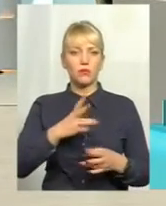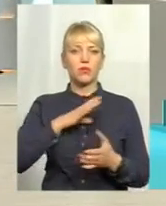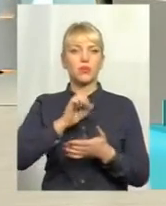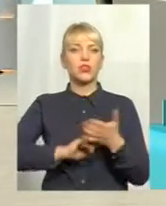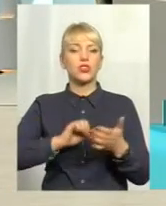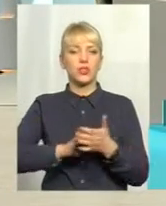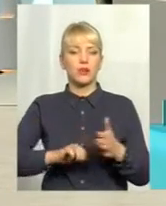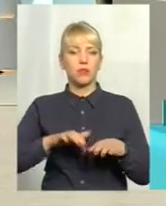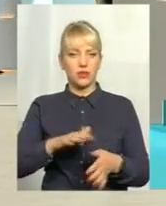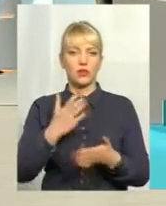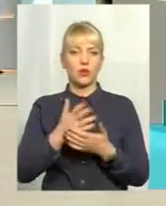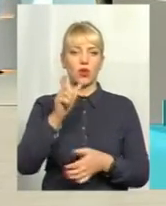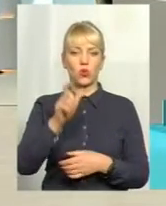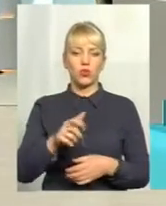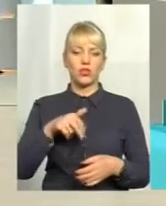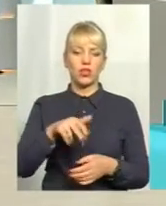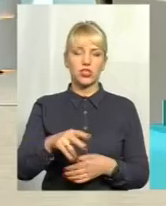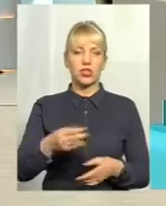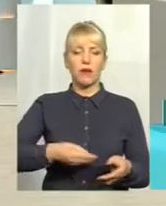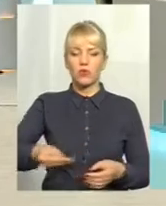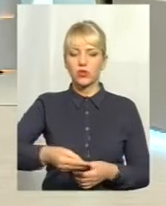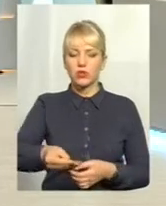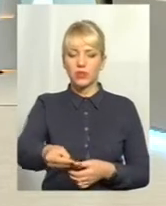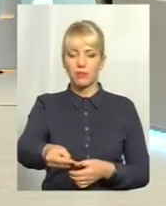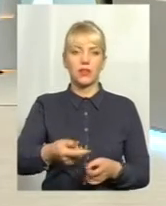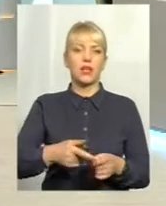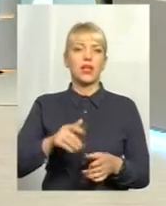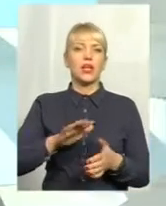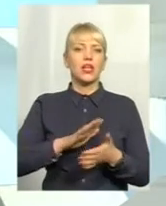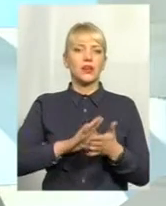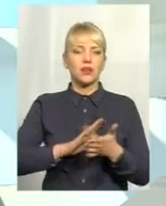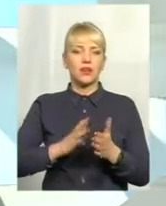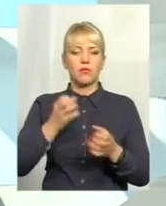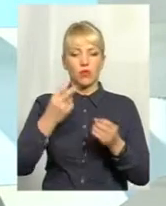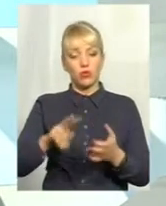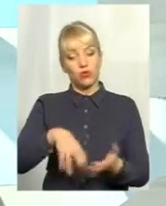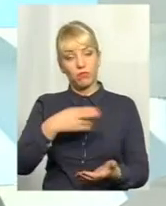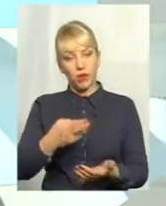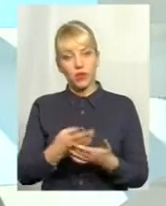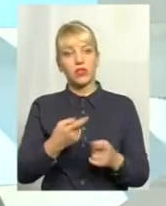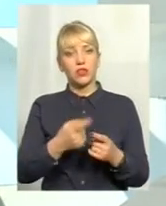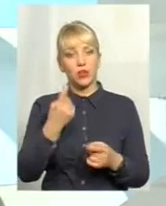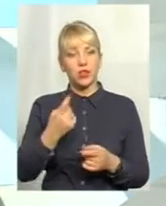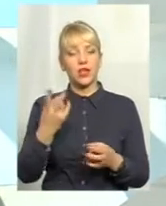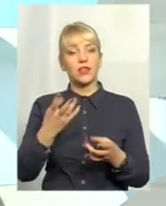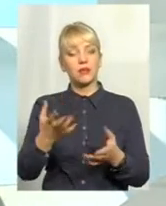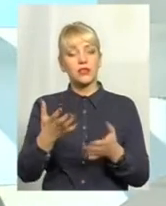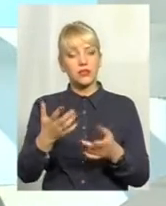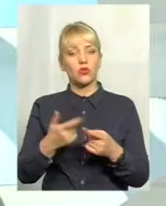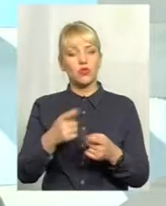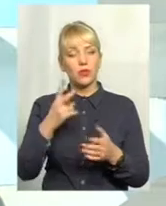Одне, коли людина йшла по посипаному тротуару, який був просто мокрий, і просто впала, Це одне. Але це все треба з'ясовувати, доводити,